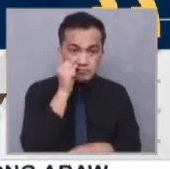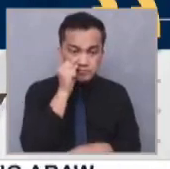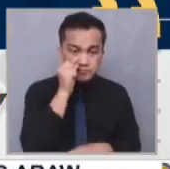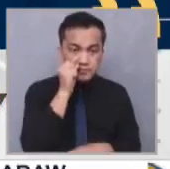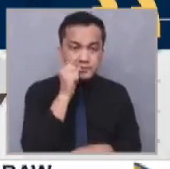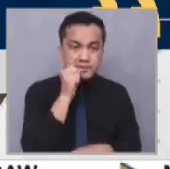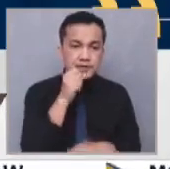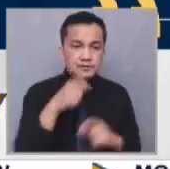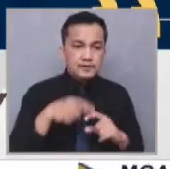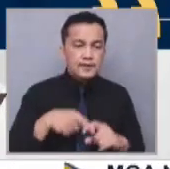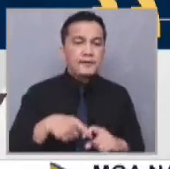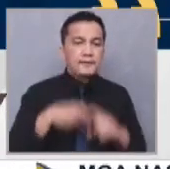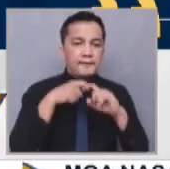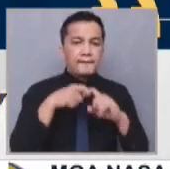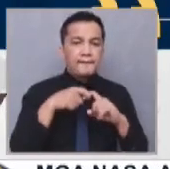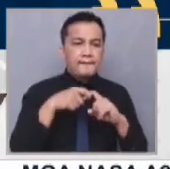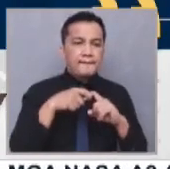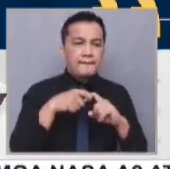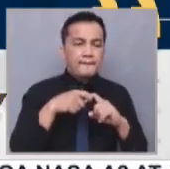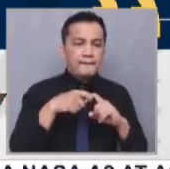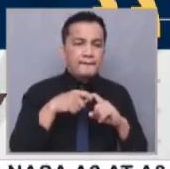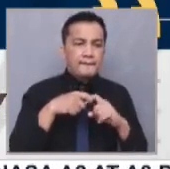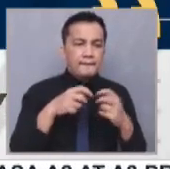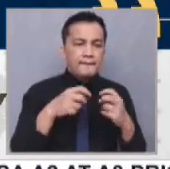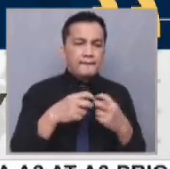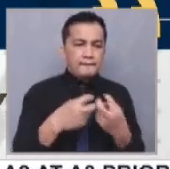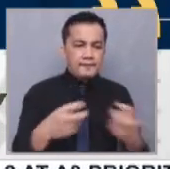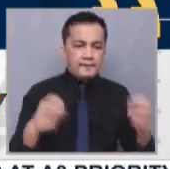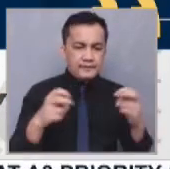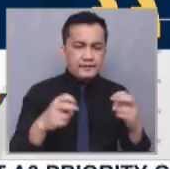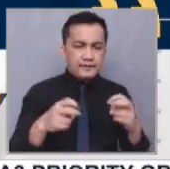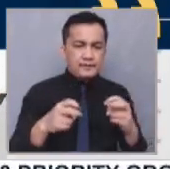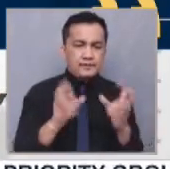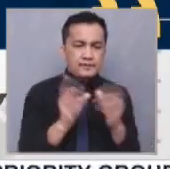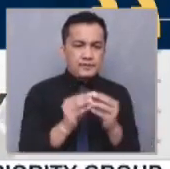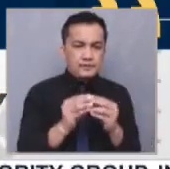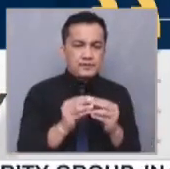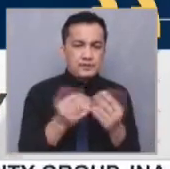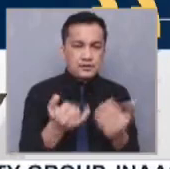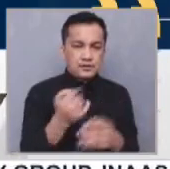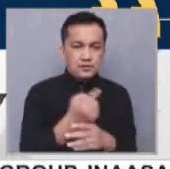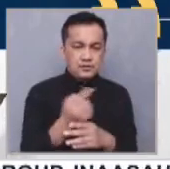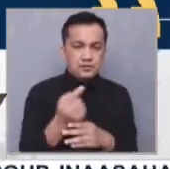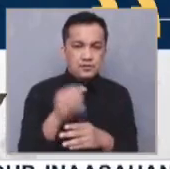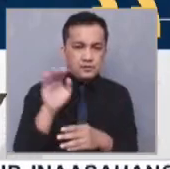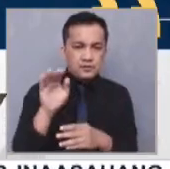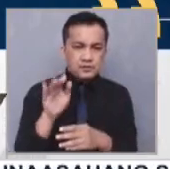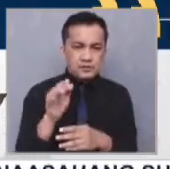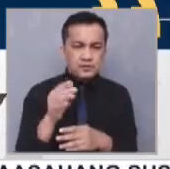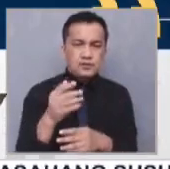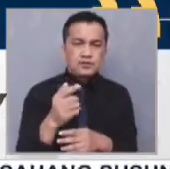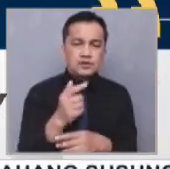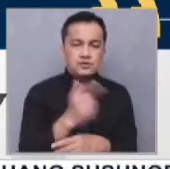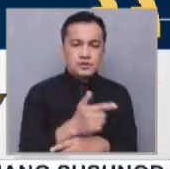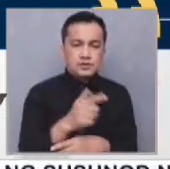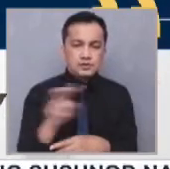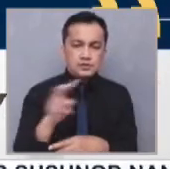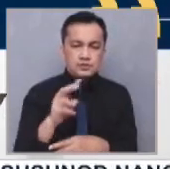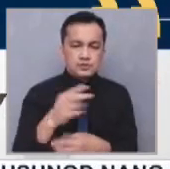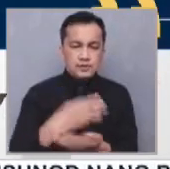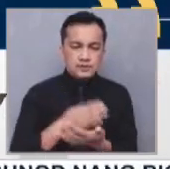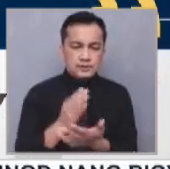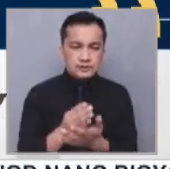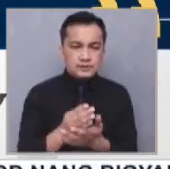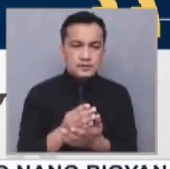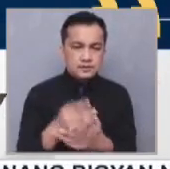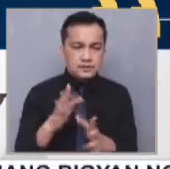muna ang mga plenary session ngayong Linggo para sa panukalang 2022 national budget matapos ma-expose